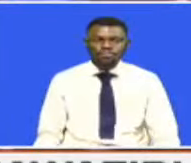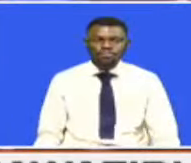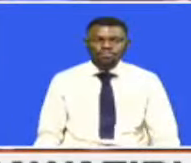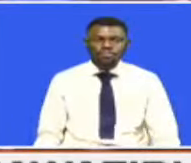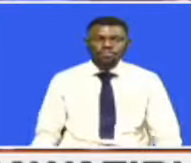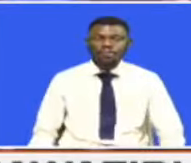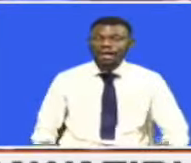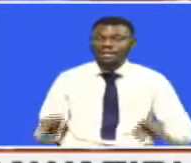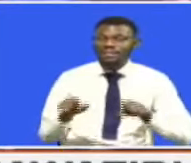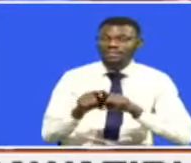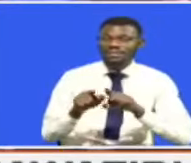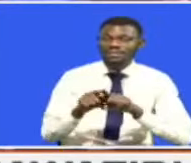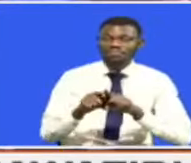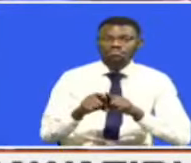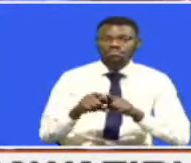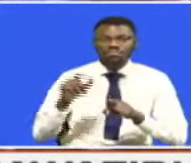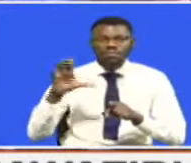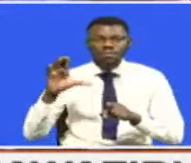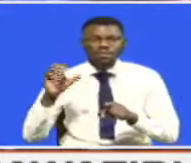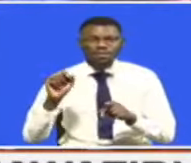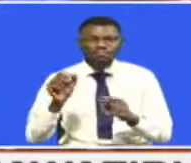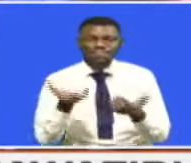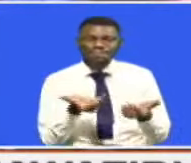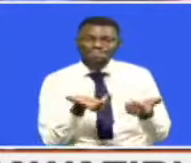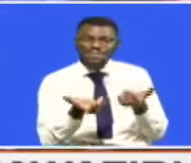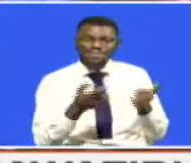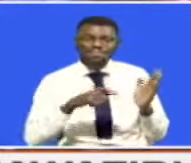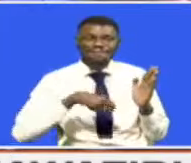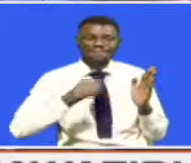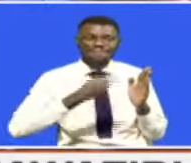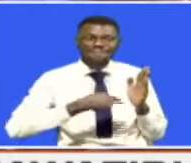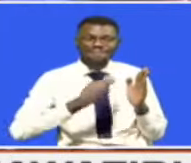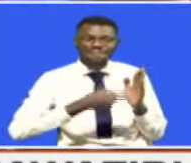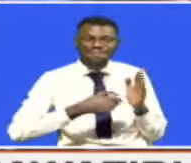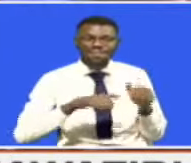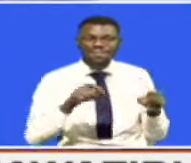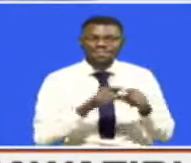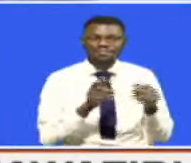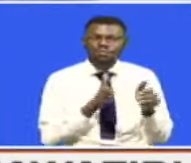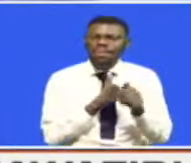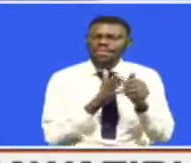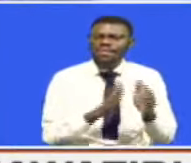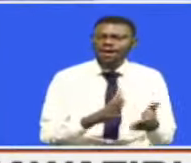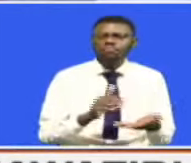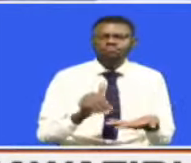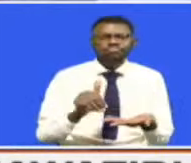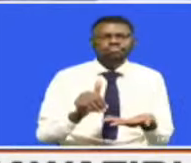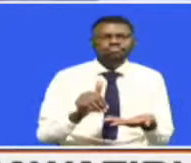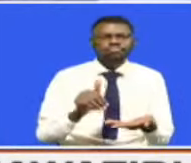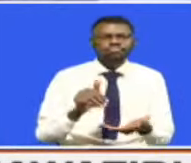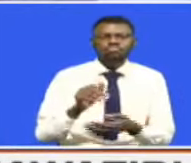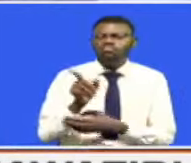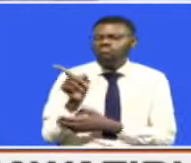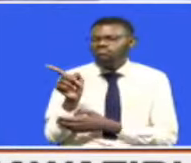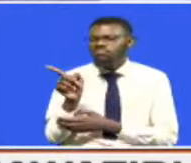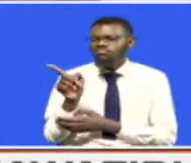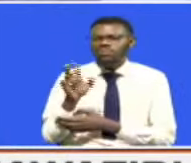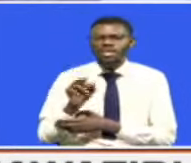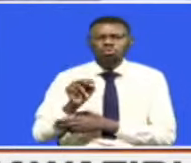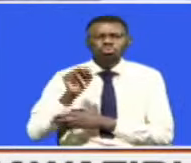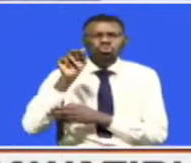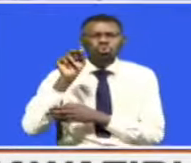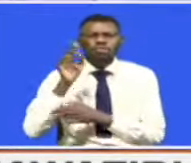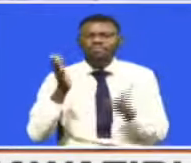Huku haya yakijiri, waziri wa biashara na viwanda Moses Kuria na viongozi kutoka eneo la kaskazini mwa bonde la Ufa wamesema